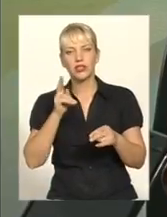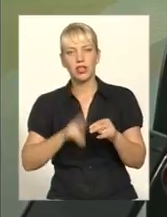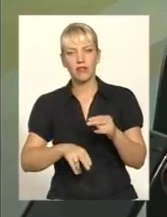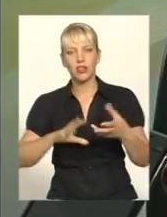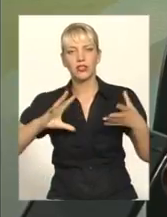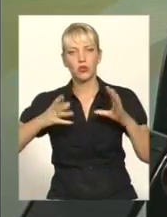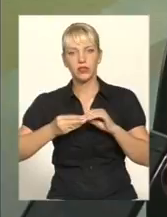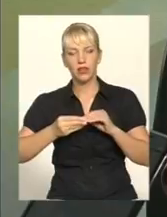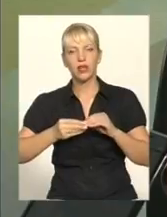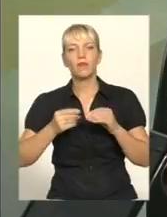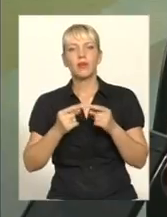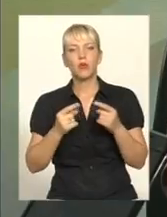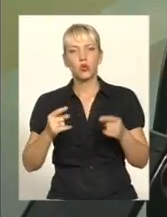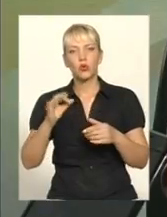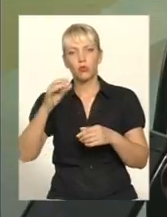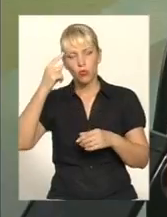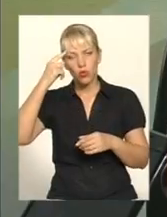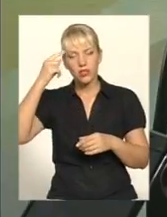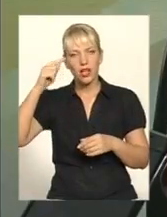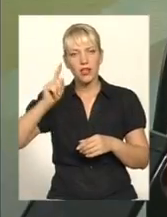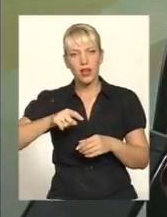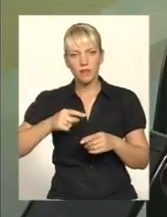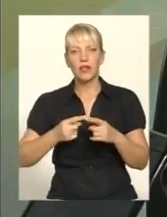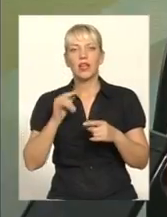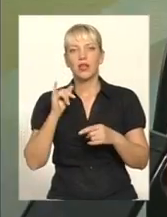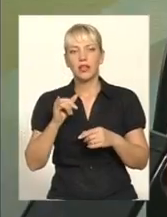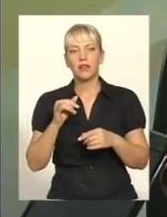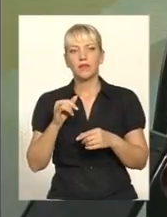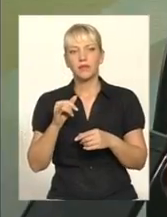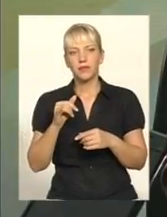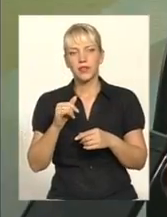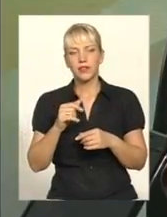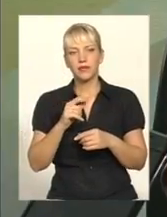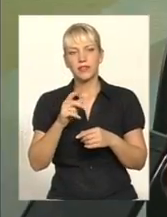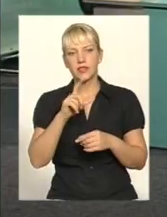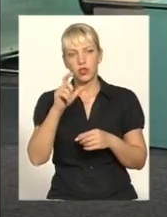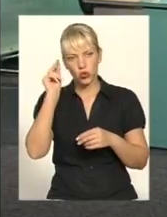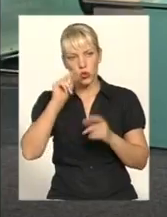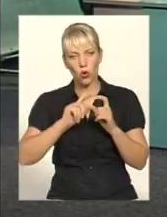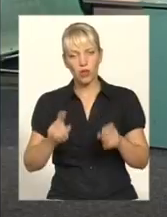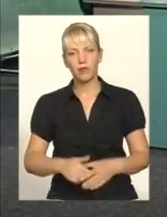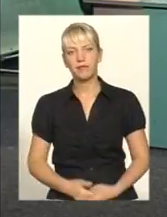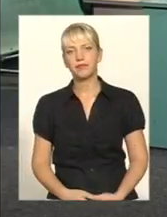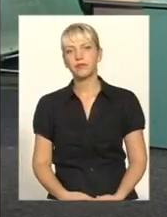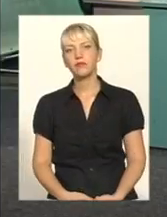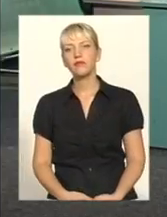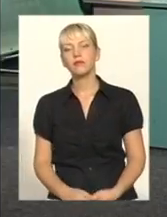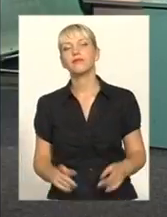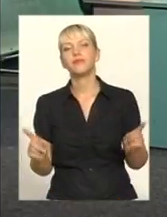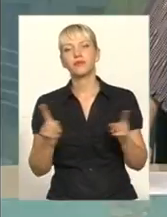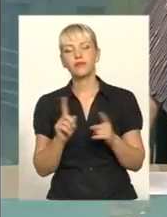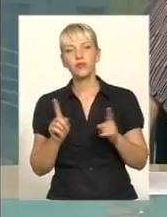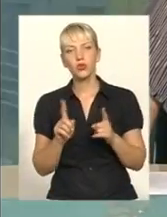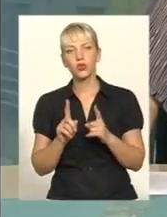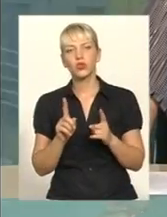продукт, знання, які мають випускники наші на виході із школи. Що зміниться в